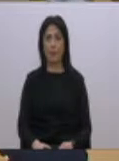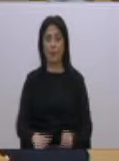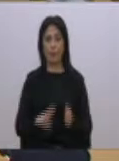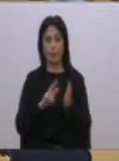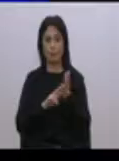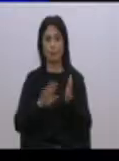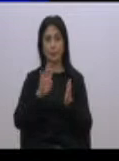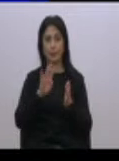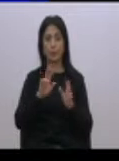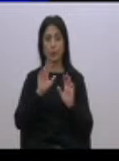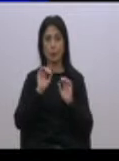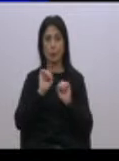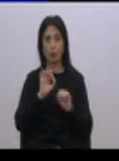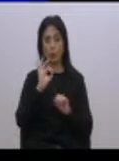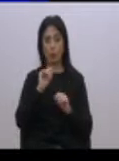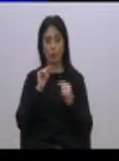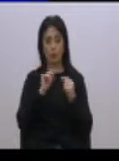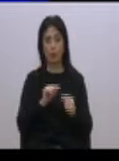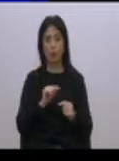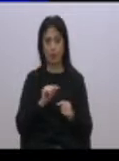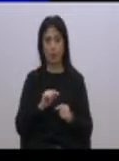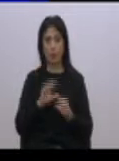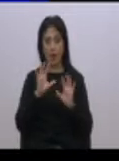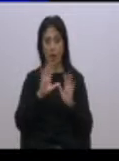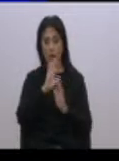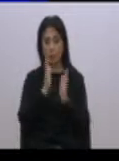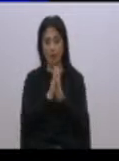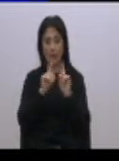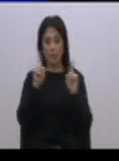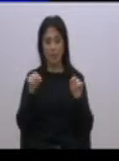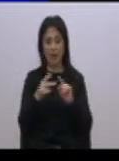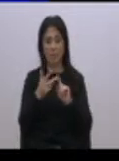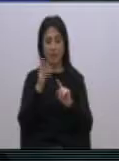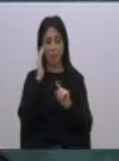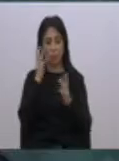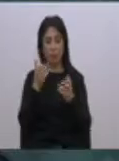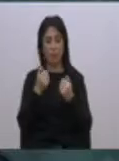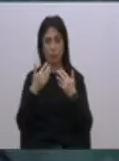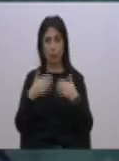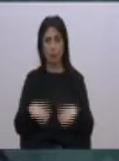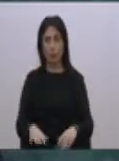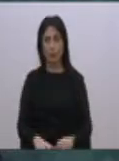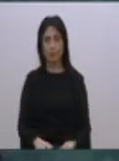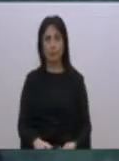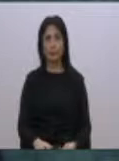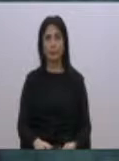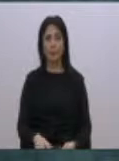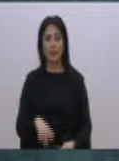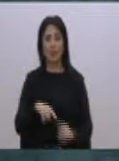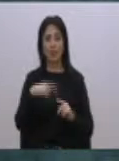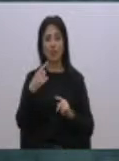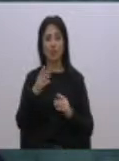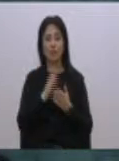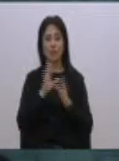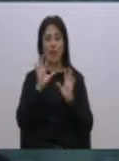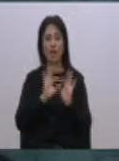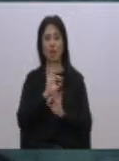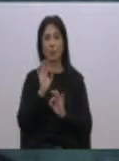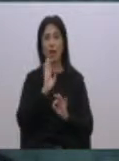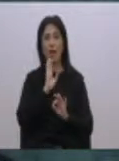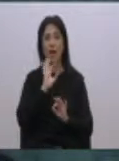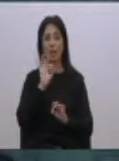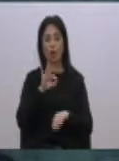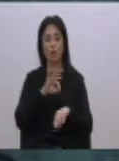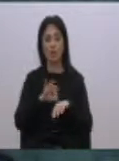Odhvat sameti mokhre nulici naandegi kanonina tvlian paketi mesave mosmenit miqebulia. შემდეგ ახალ კანონის პროექტი ქალთა